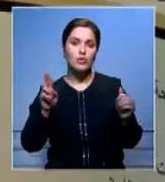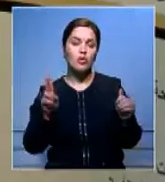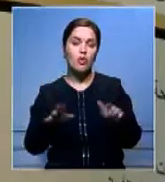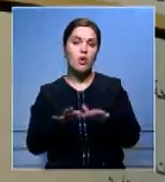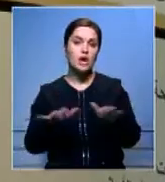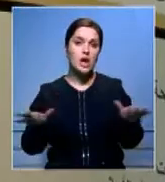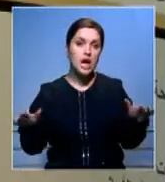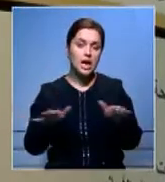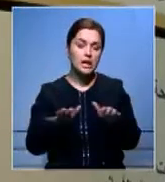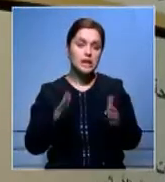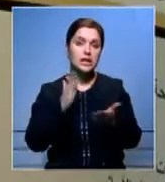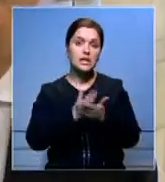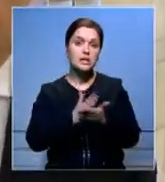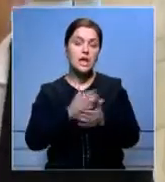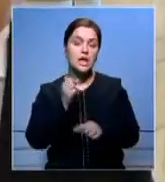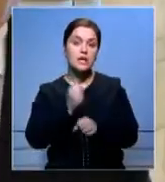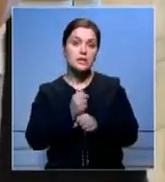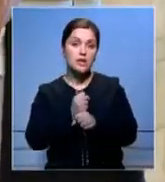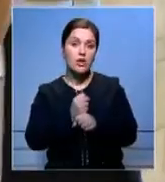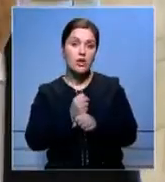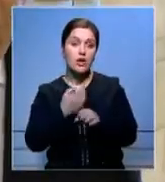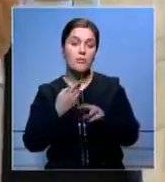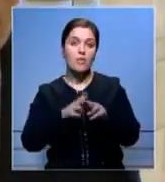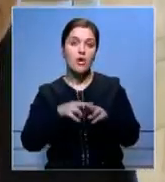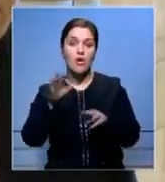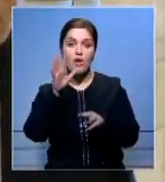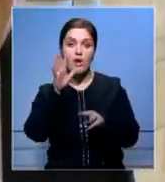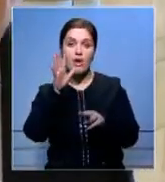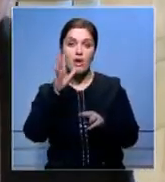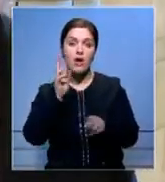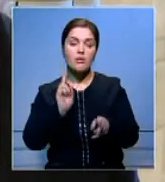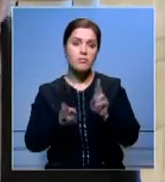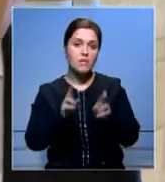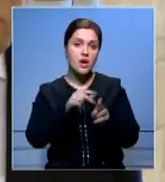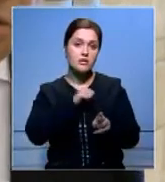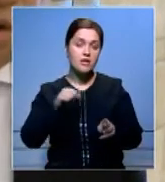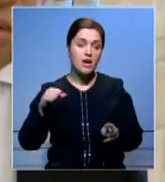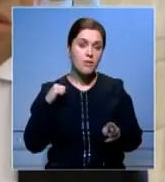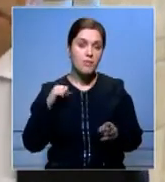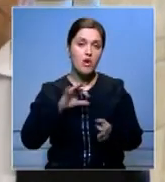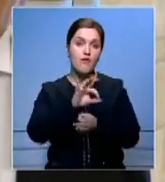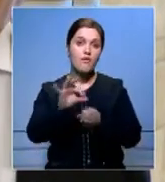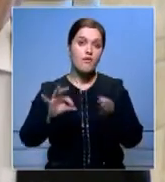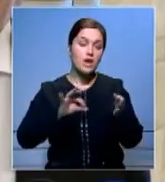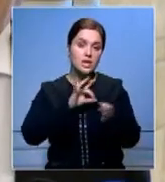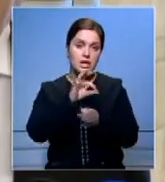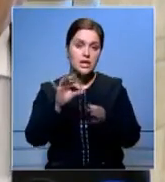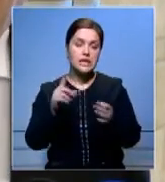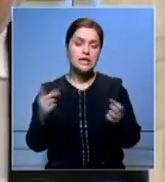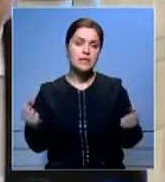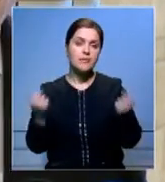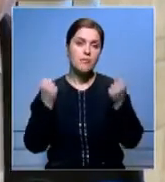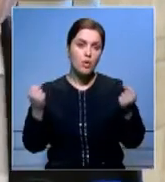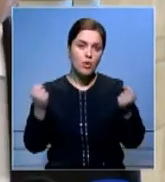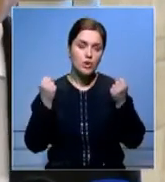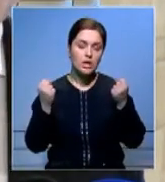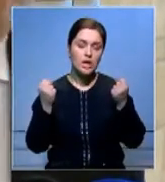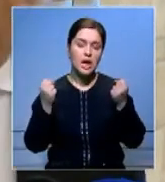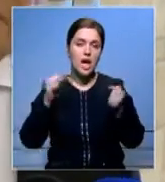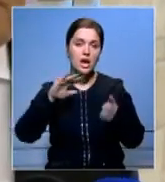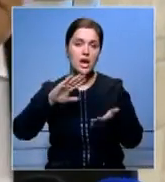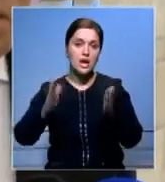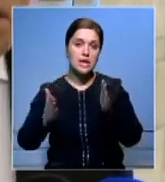рояле. Есть такие, что делают время здесь, приготавливают сами себе. Есть такие, что делают джудо и карате. В